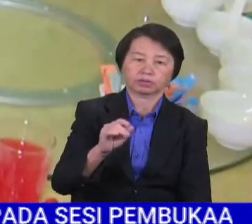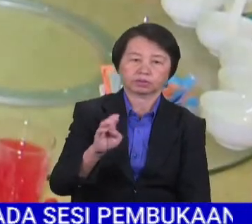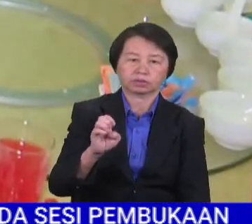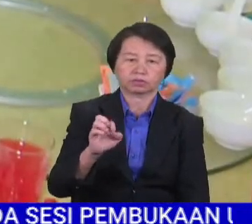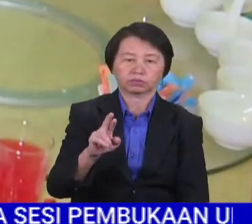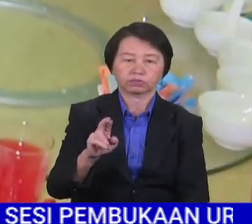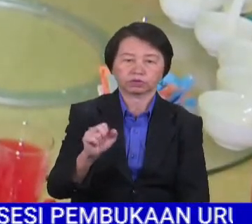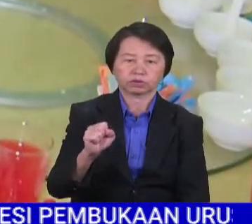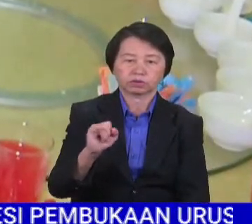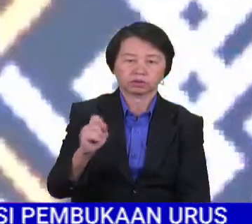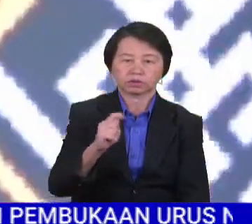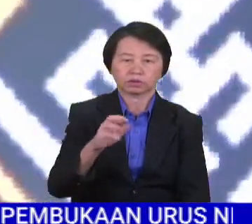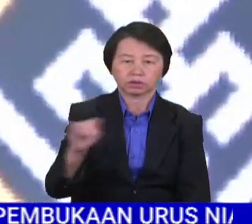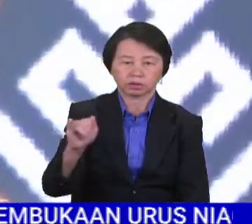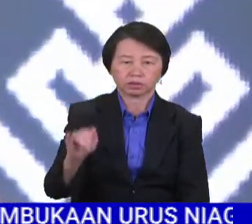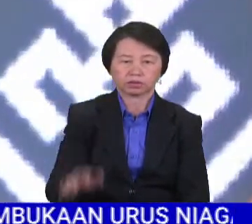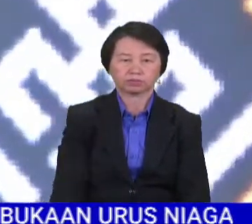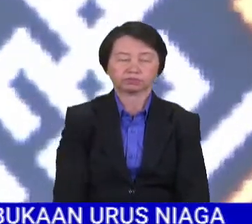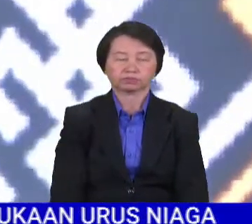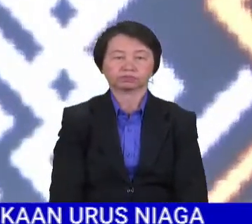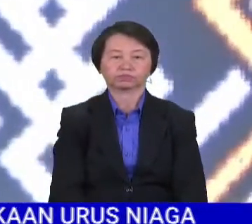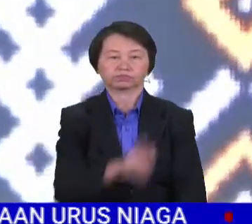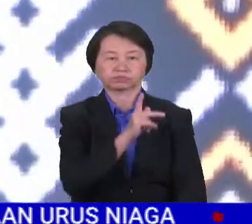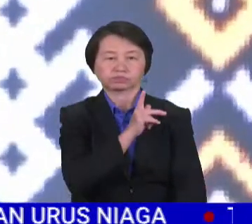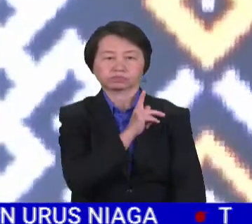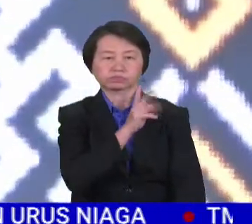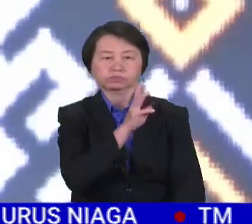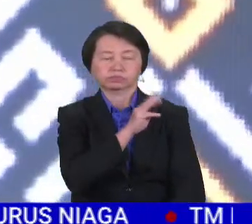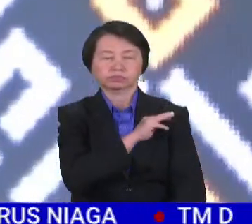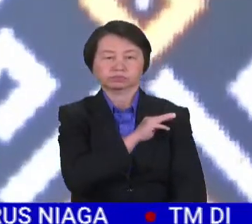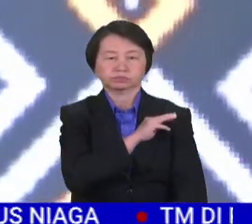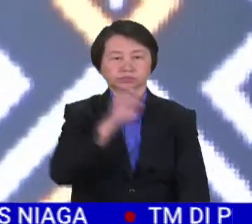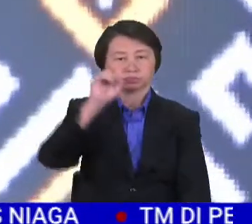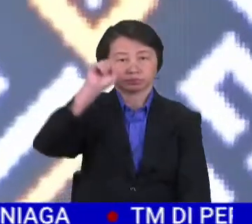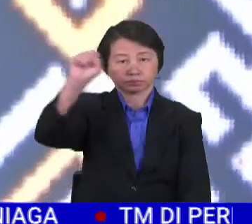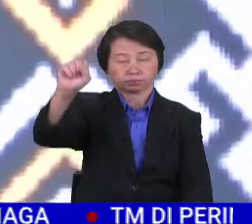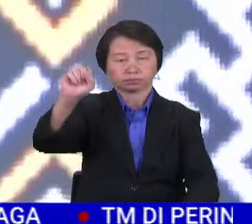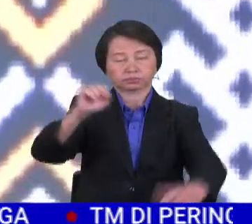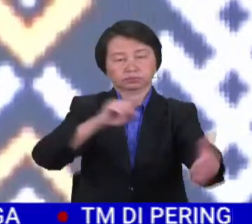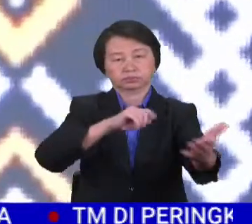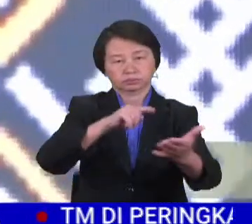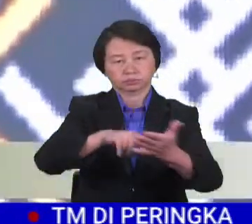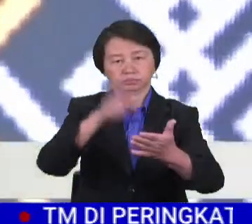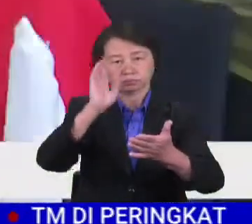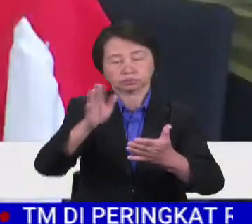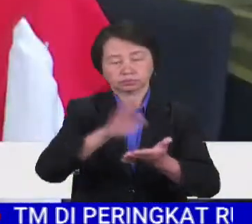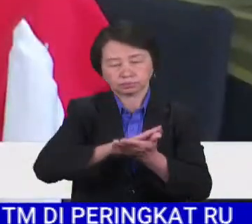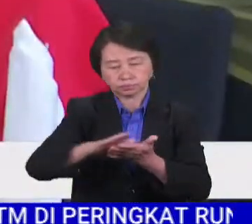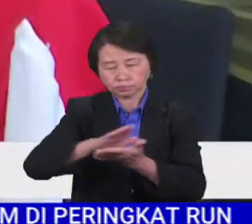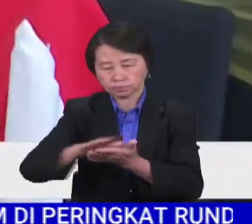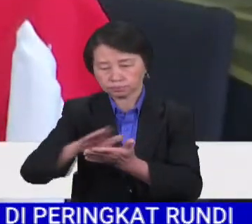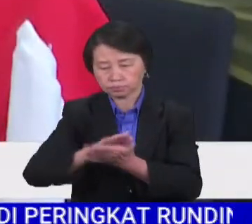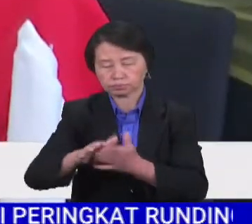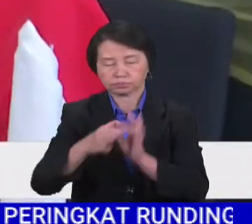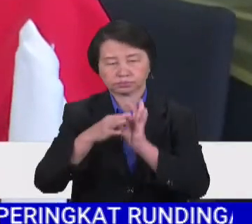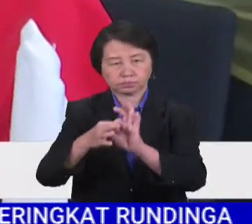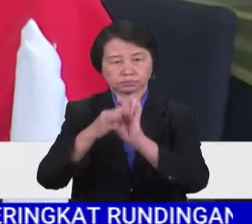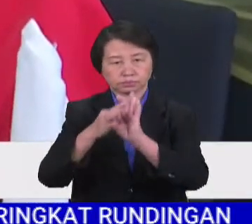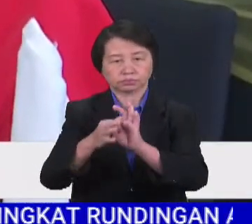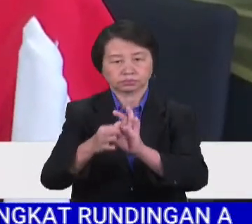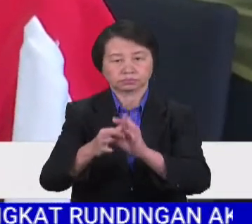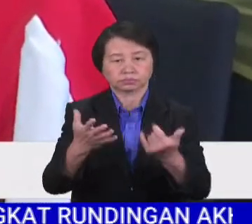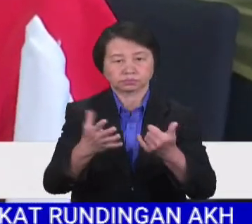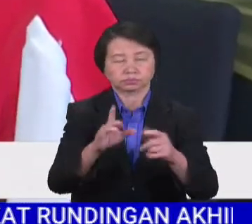Hai menurut ketua menteri Datuk Seri Panglima Haji Noor langkah ini juga bakal memperkenalkan ruang kerja sama